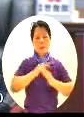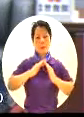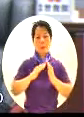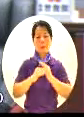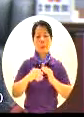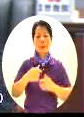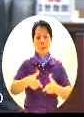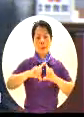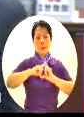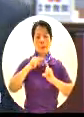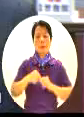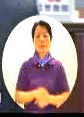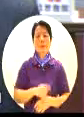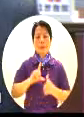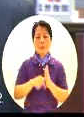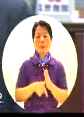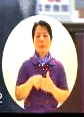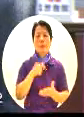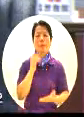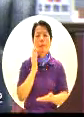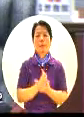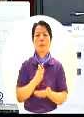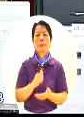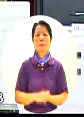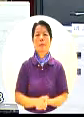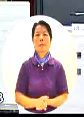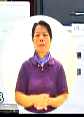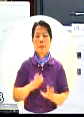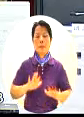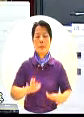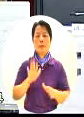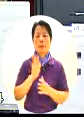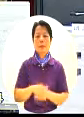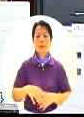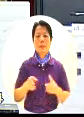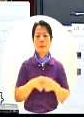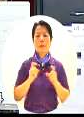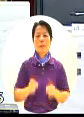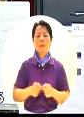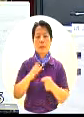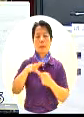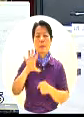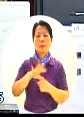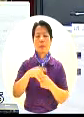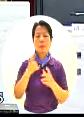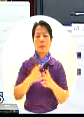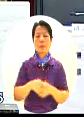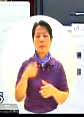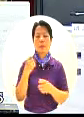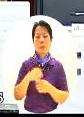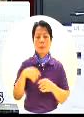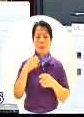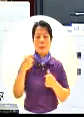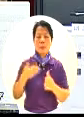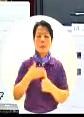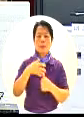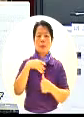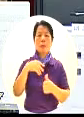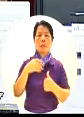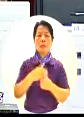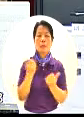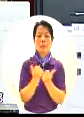答。 那时间暂停一下哈。现在有小港高中信义组长黄柏